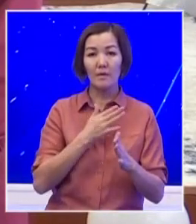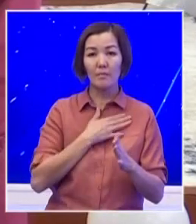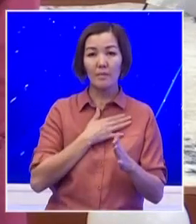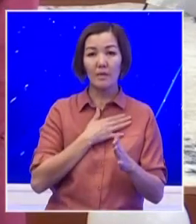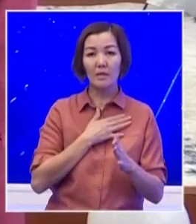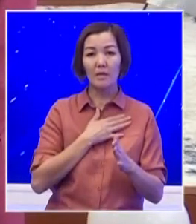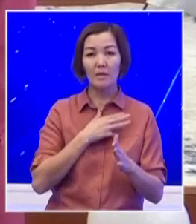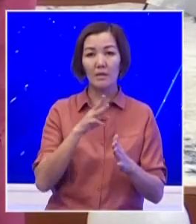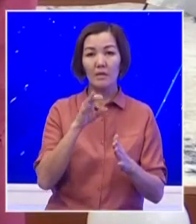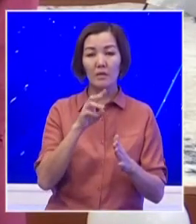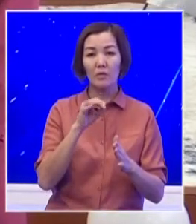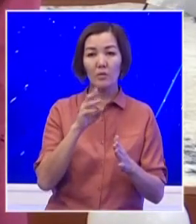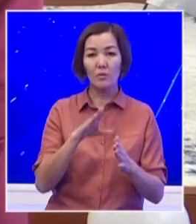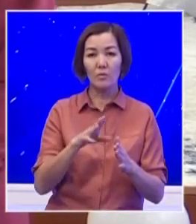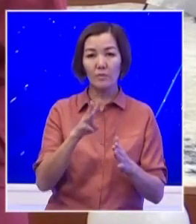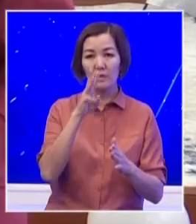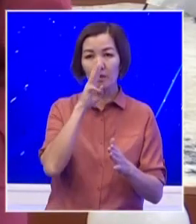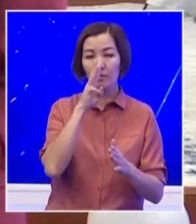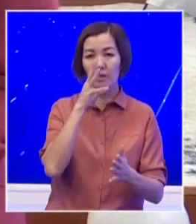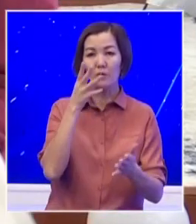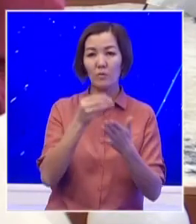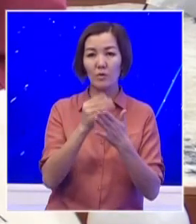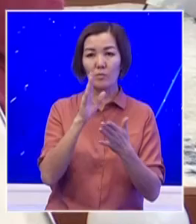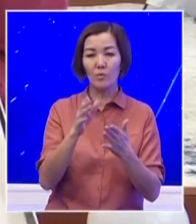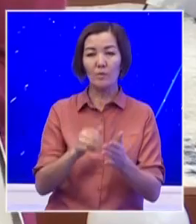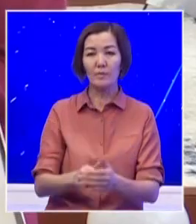Самалбекұлы Төлеуов атындағы стипендия.